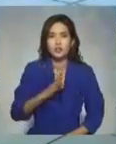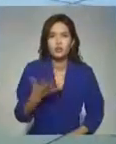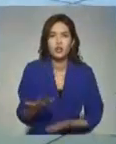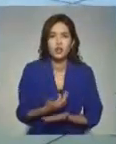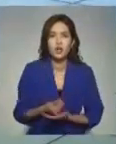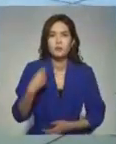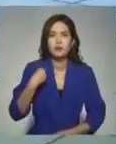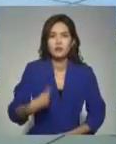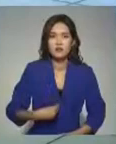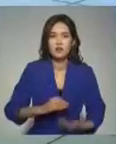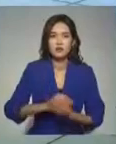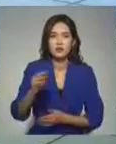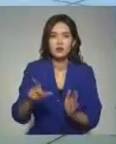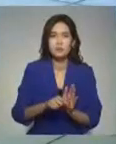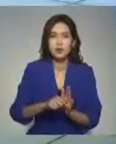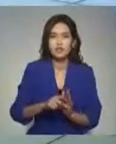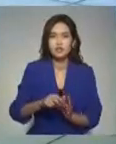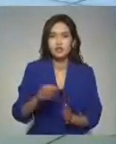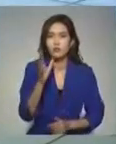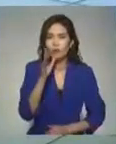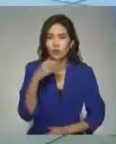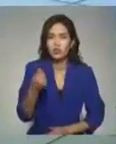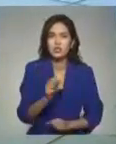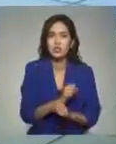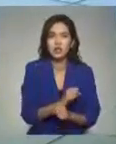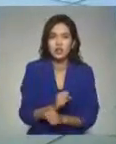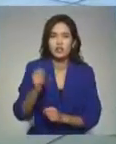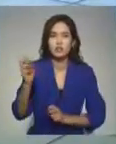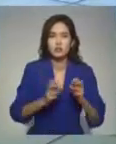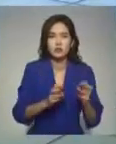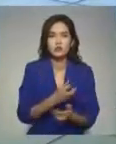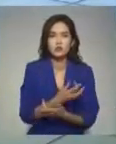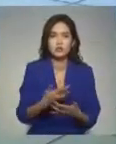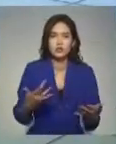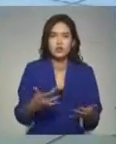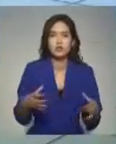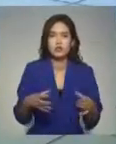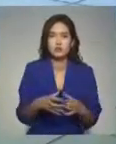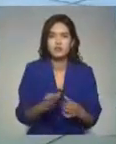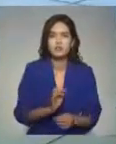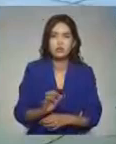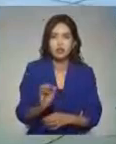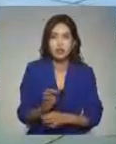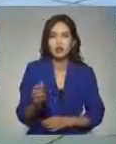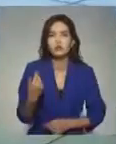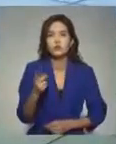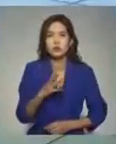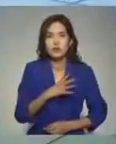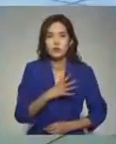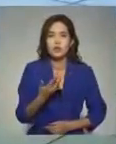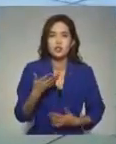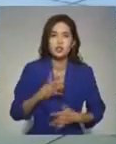во Франции повышение пенсионного возраста. В итоге остановились производства и сразу несколько видов транспорта. Чтобы